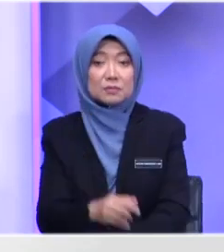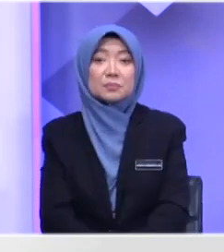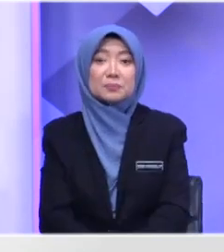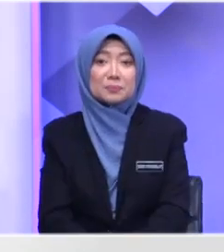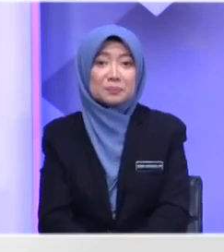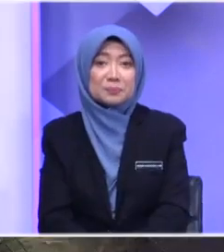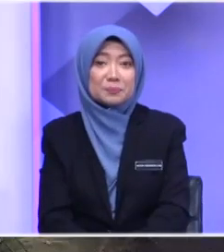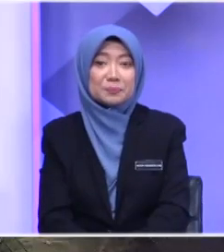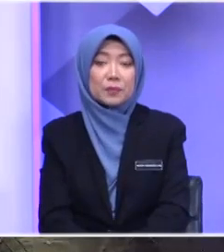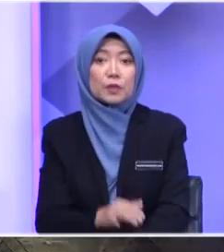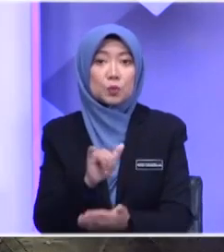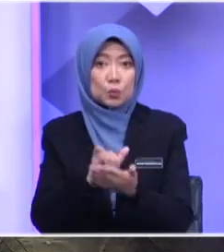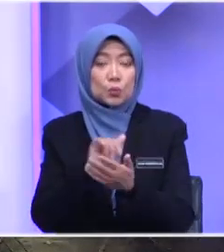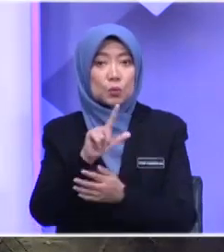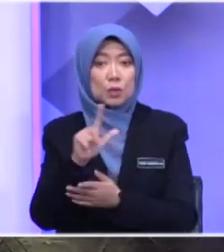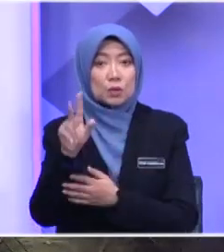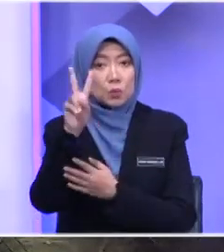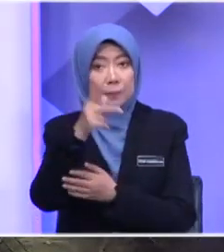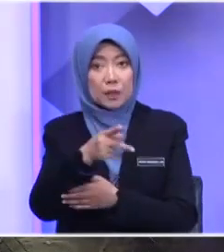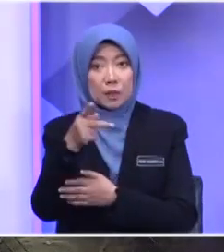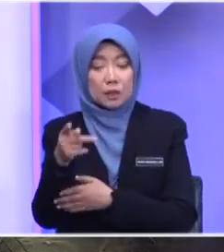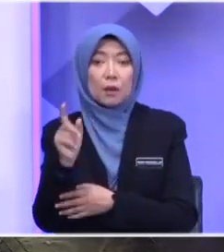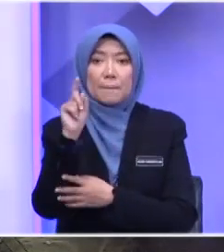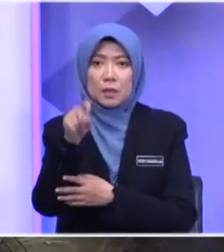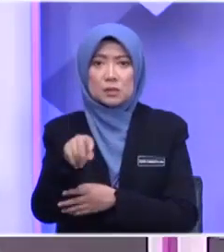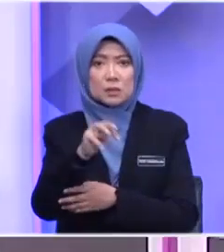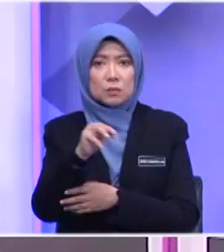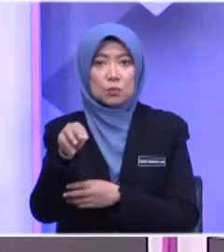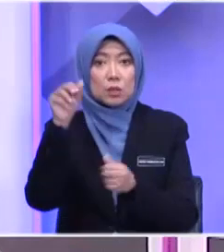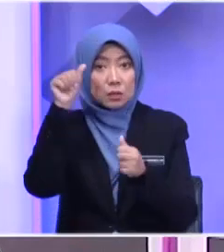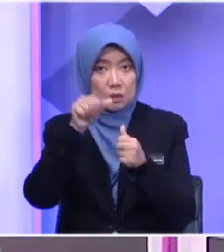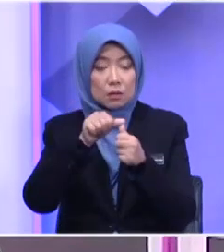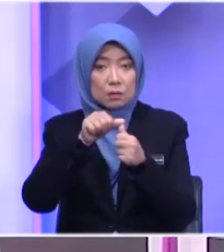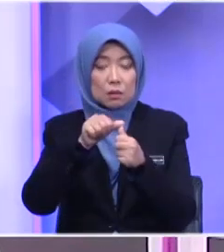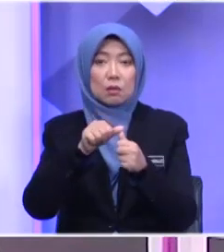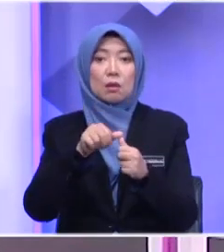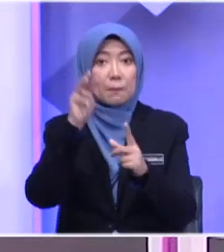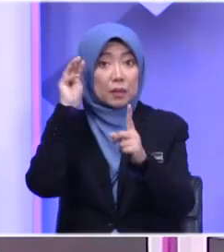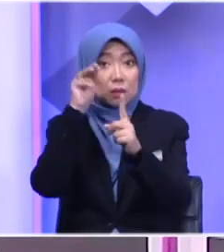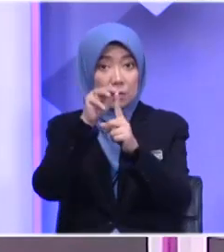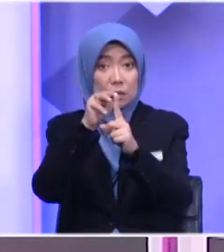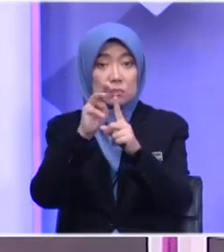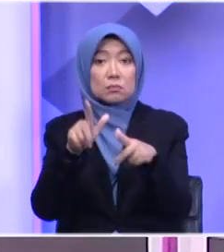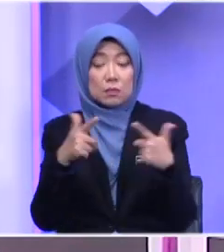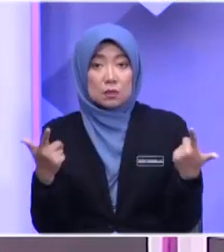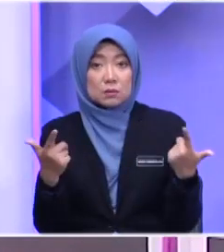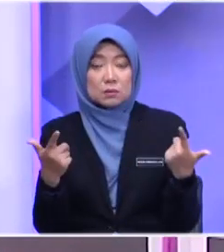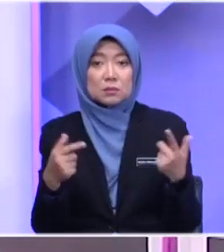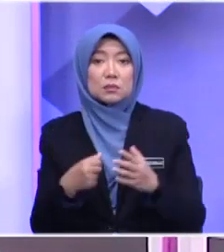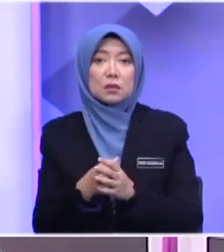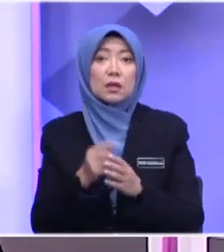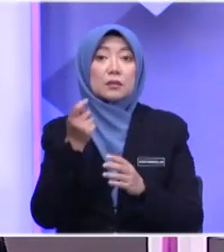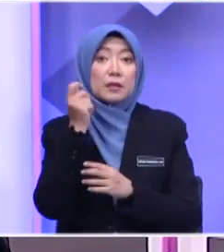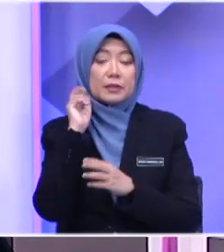atuh antara dua pegawai yang memiliki mengingat tak mentah definisi the final matlamat Yang mana lebih ada yang mana